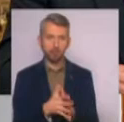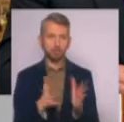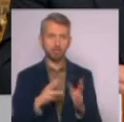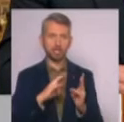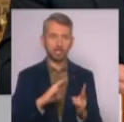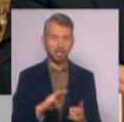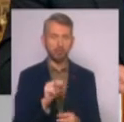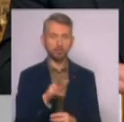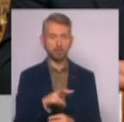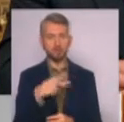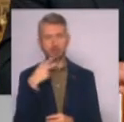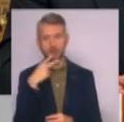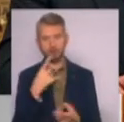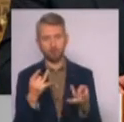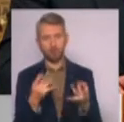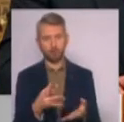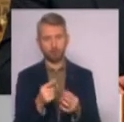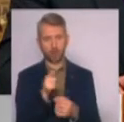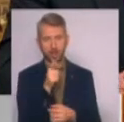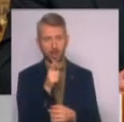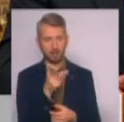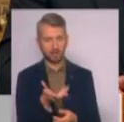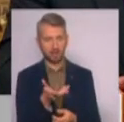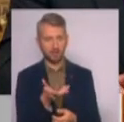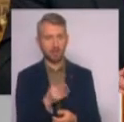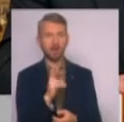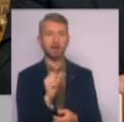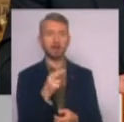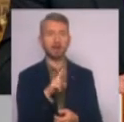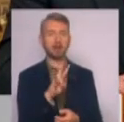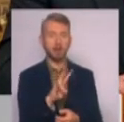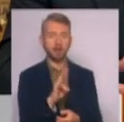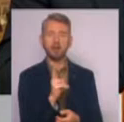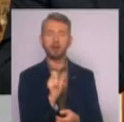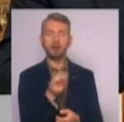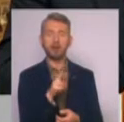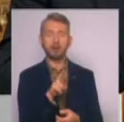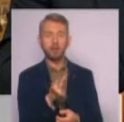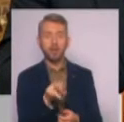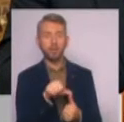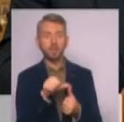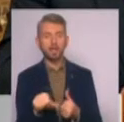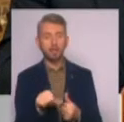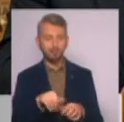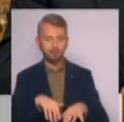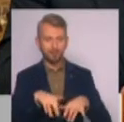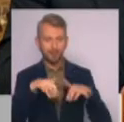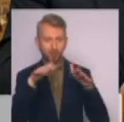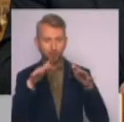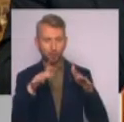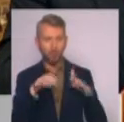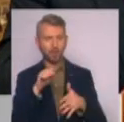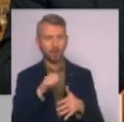шкідливо, ніж паління простої цигарки. Кальян. Кальян, крім диму